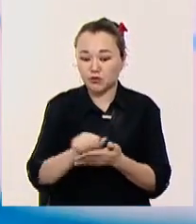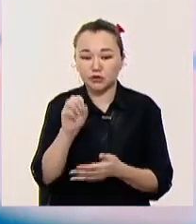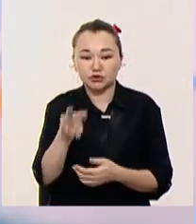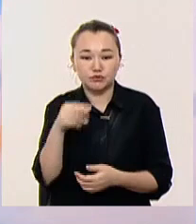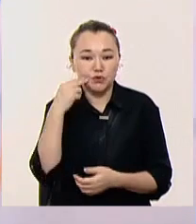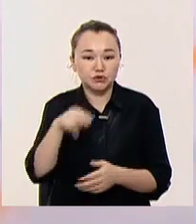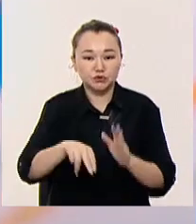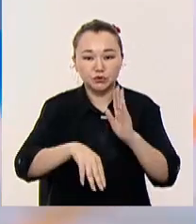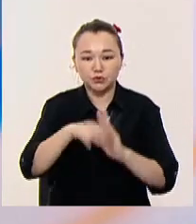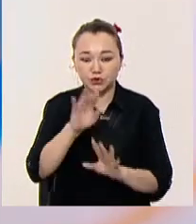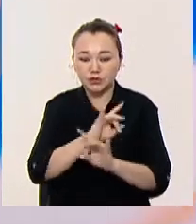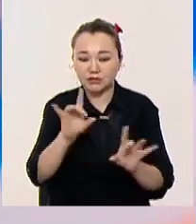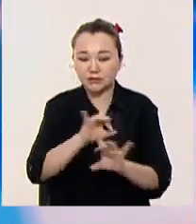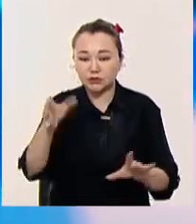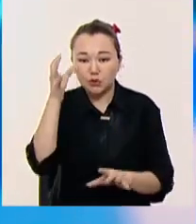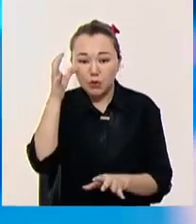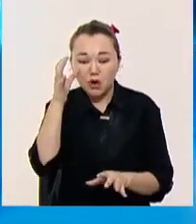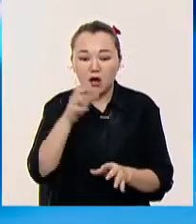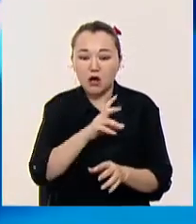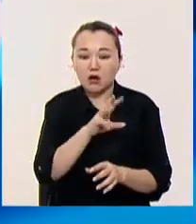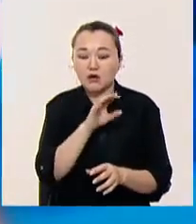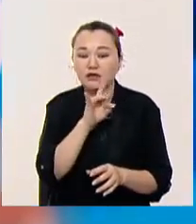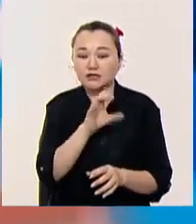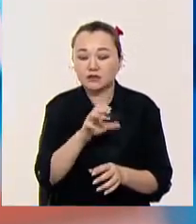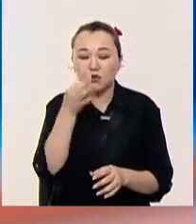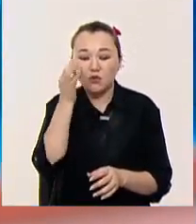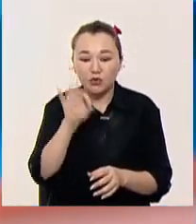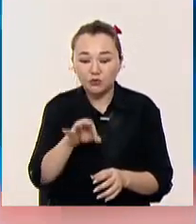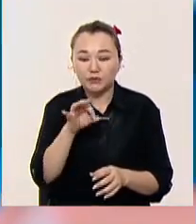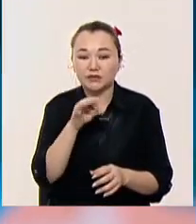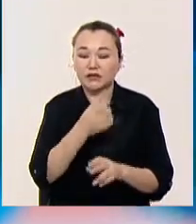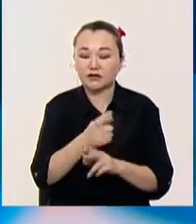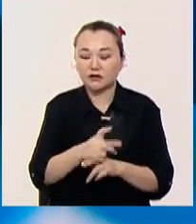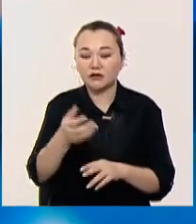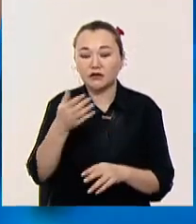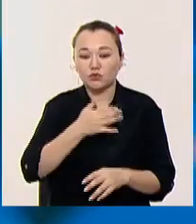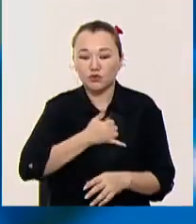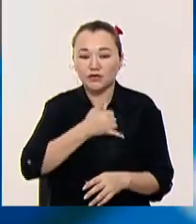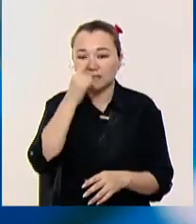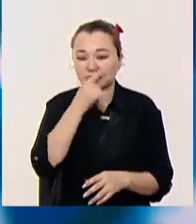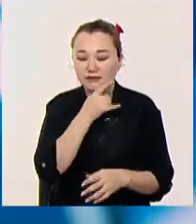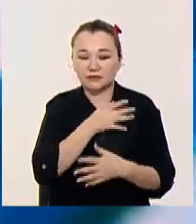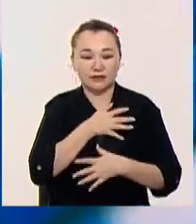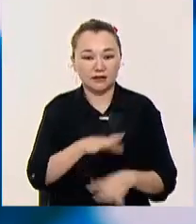дейді тәлімгерлер. Ал күріш қалдығынан қағаз жасау тәжірибесі бұған дейін елімізде болмаған